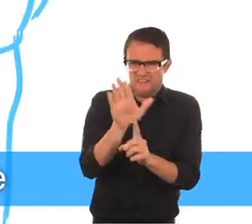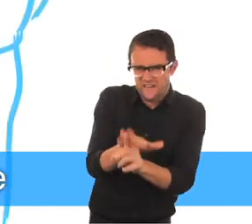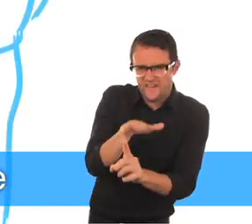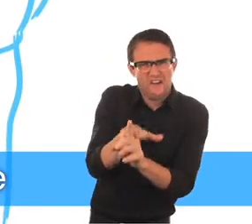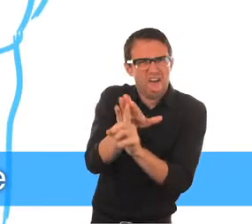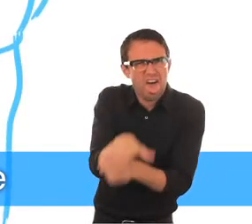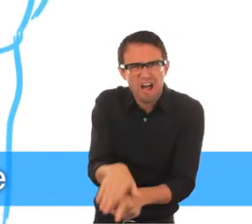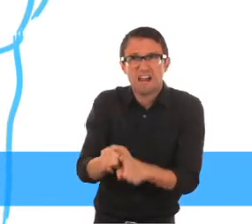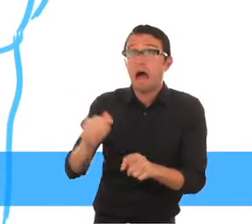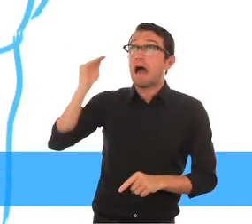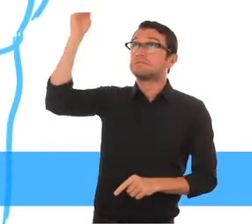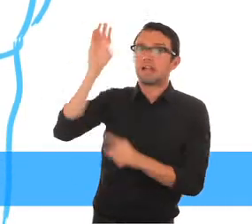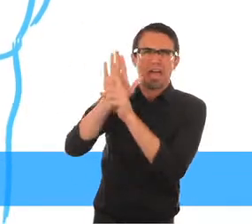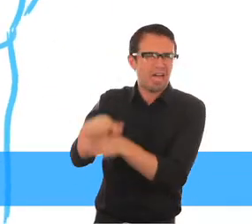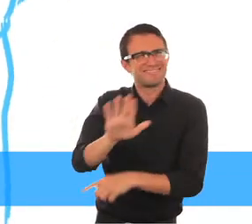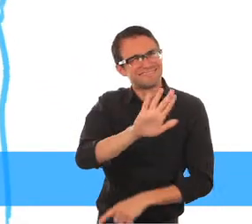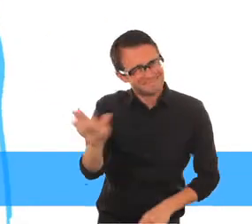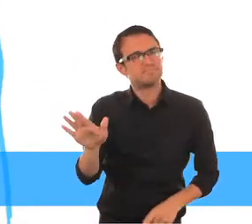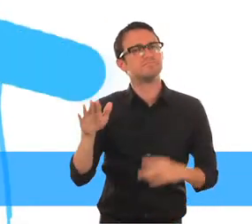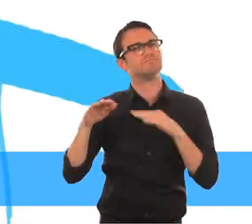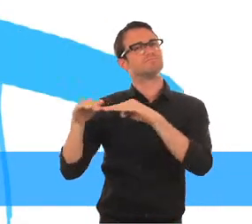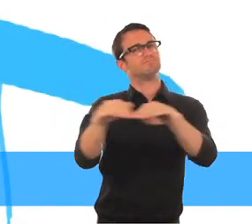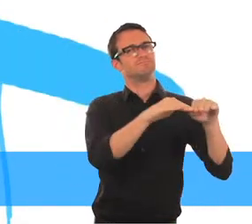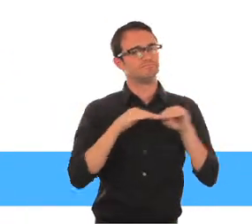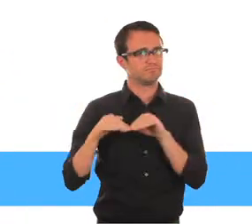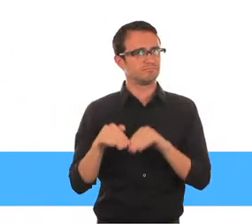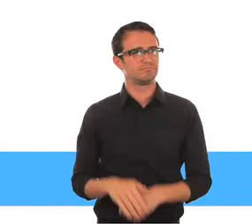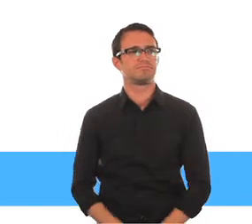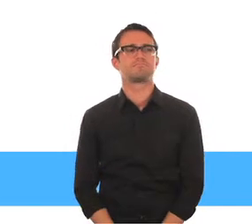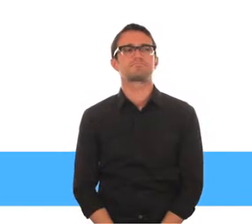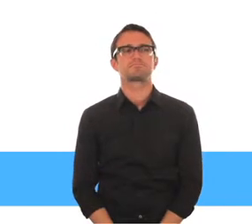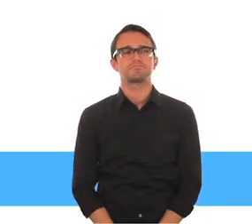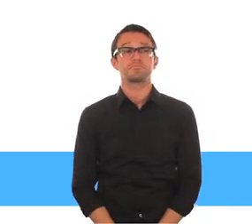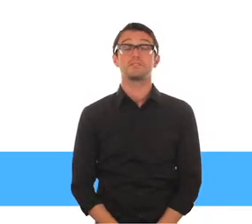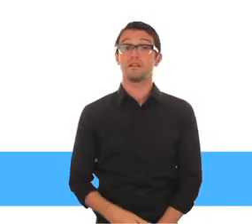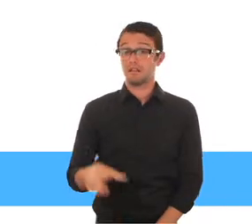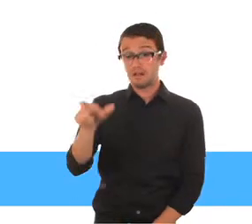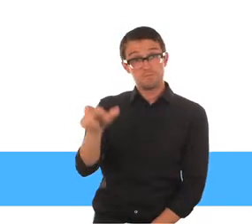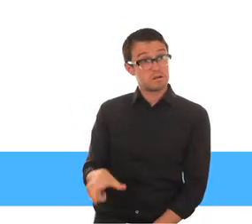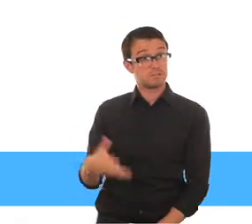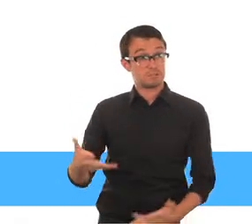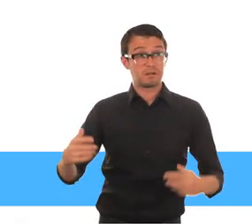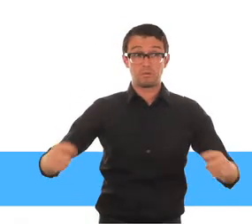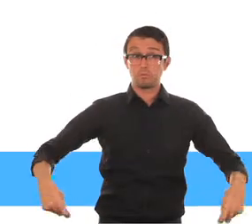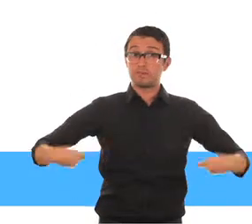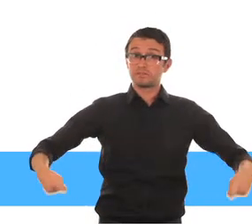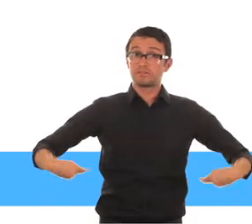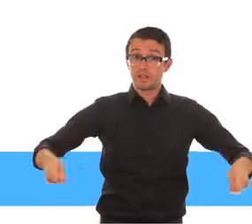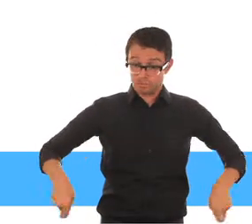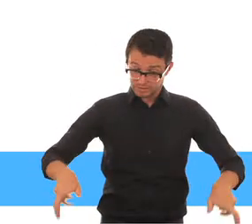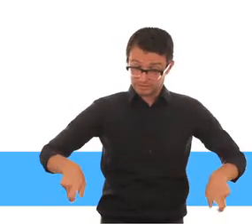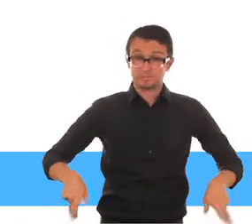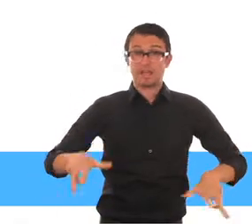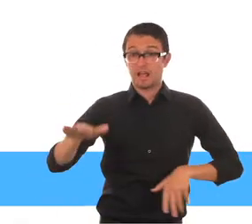Quand vous parlez, mettez-vous dans une position confortable pour tout le monde. Par exemple, si vous parlez avec une personne qui utilise un fauteuil roulant, trouvez un endroit pour